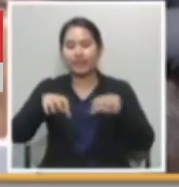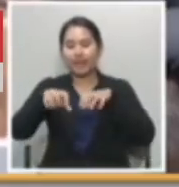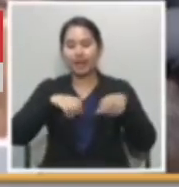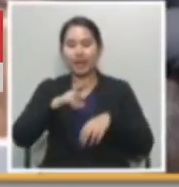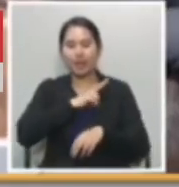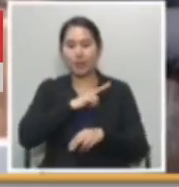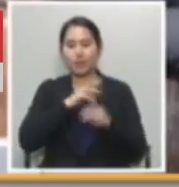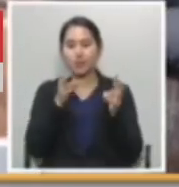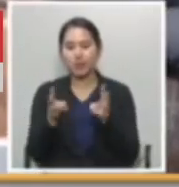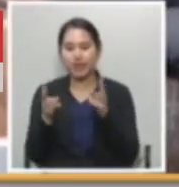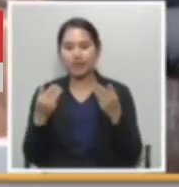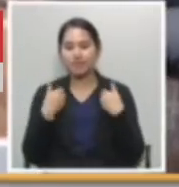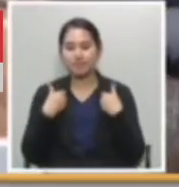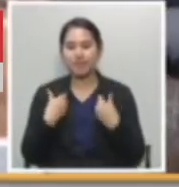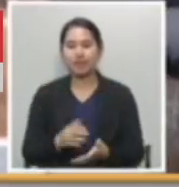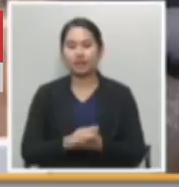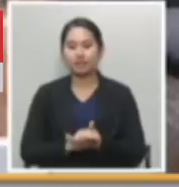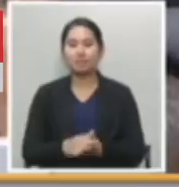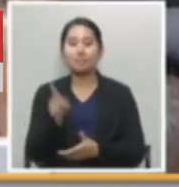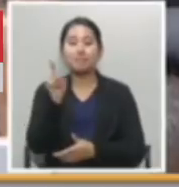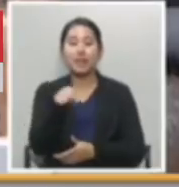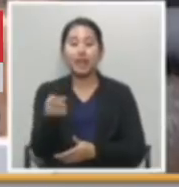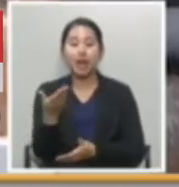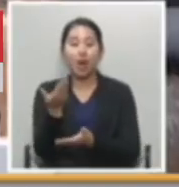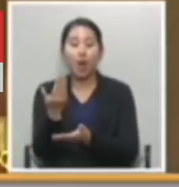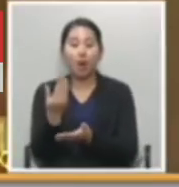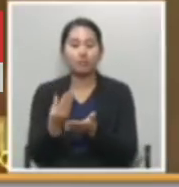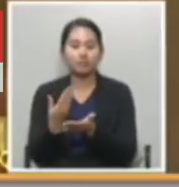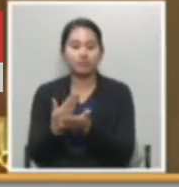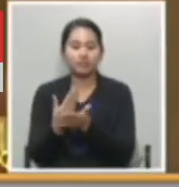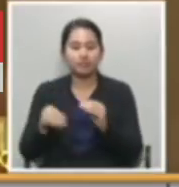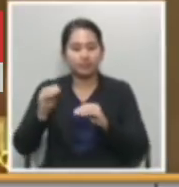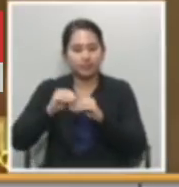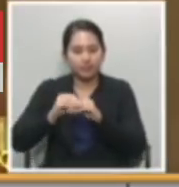วิธีการขอเพิ่มเปอร์เซ็นต์ก็แล้วกันไปดูนะครับ